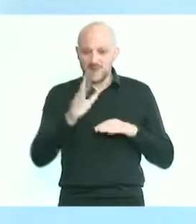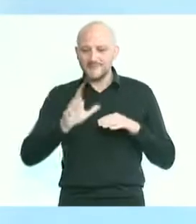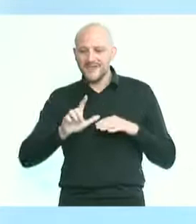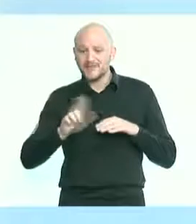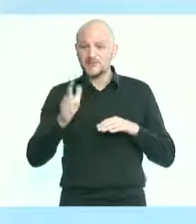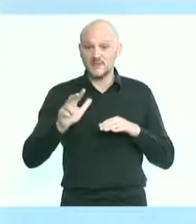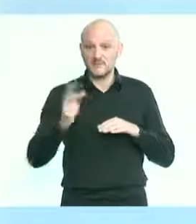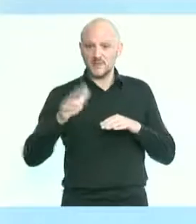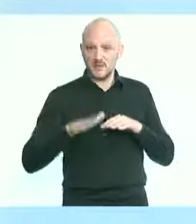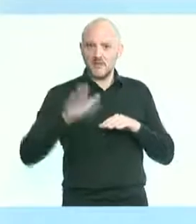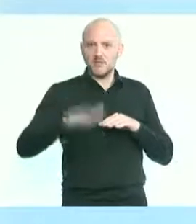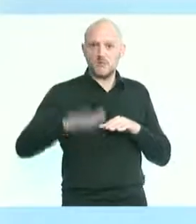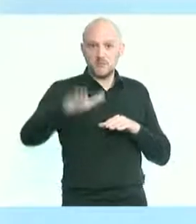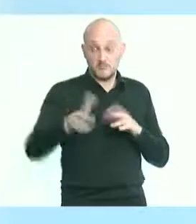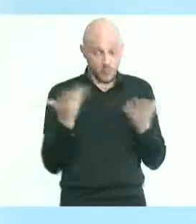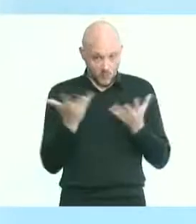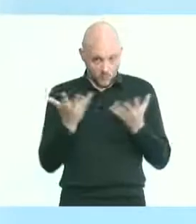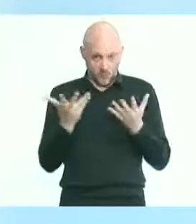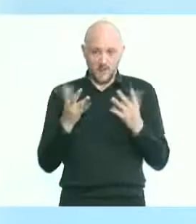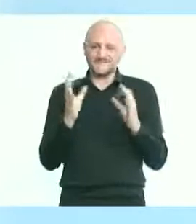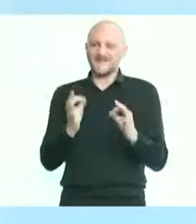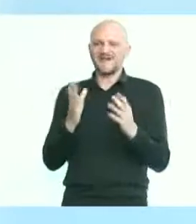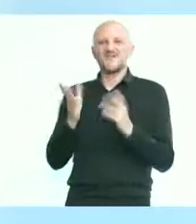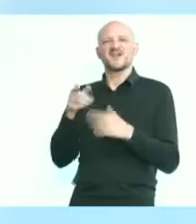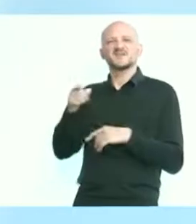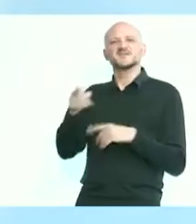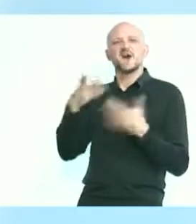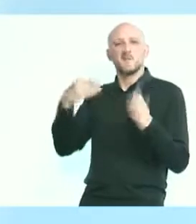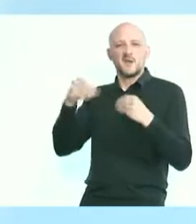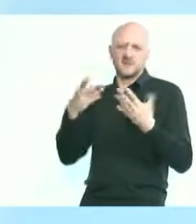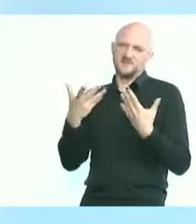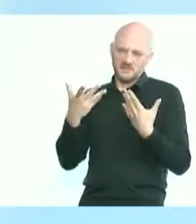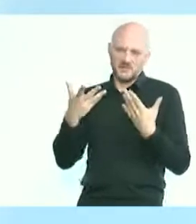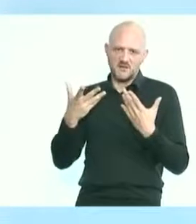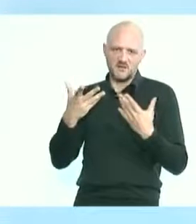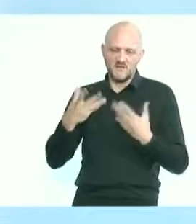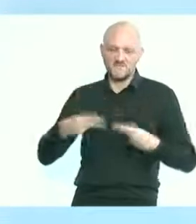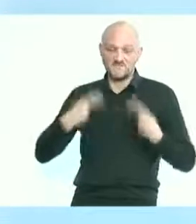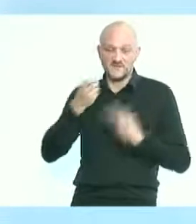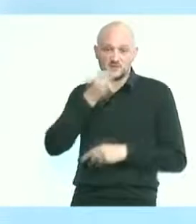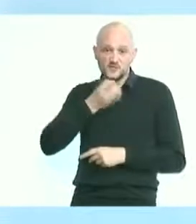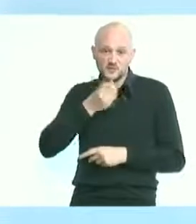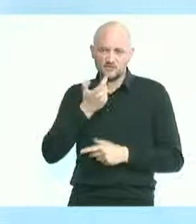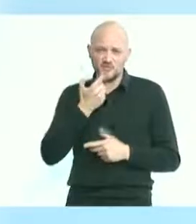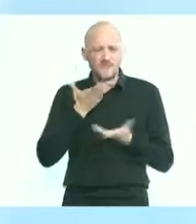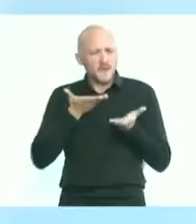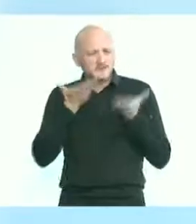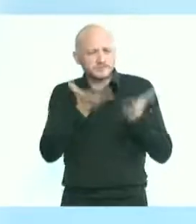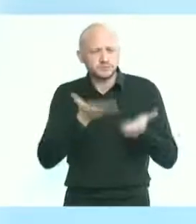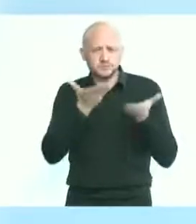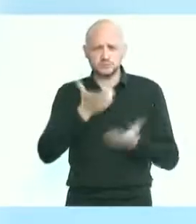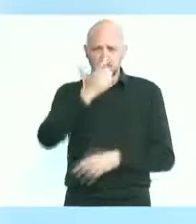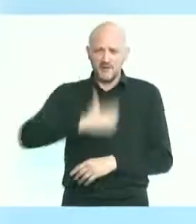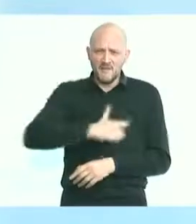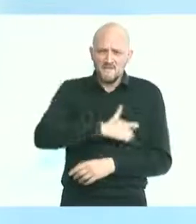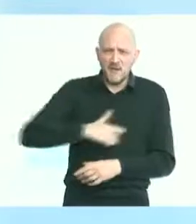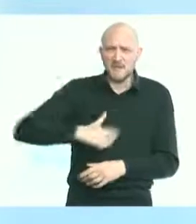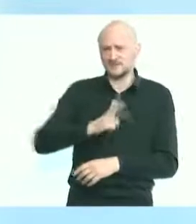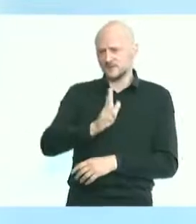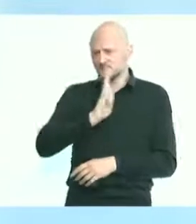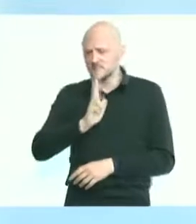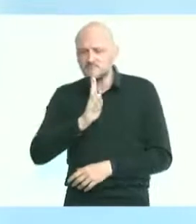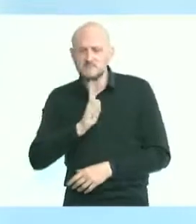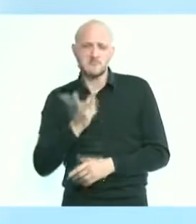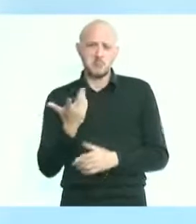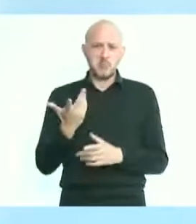de ces ERP du quotidien. C'est aller acheter mon pain à la boulangerie, c'est aller à la pharmacie, c'est aller au café du coin pour boire un café. C'est